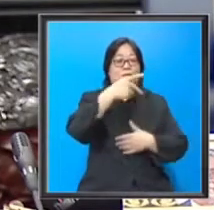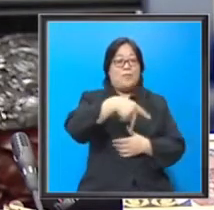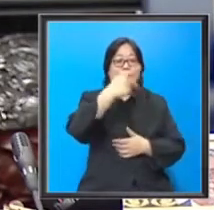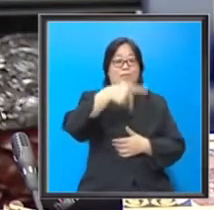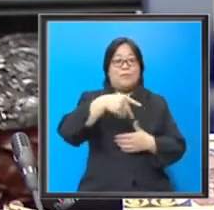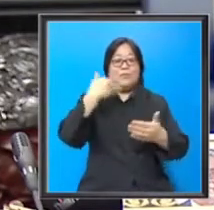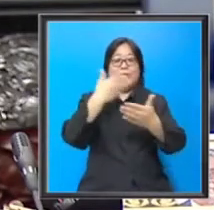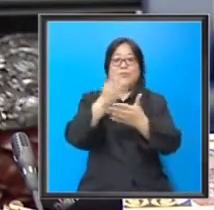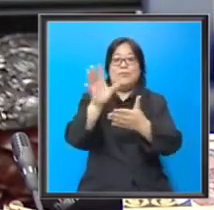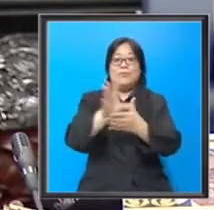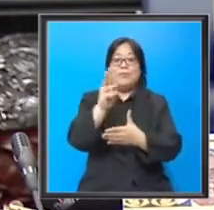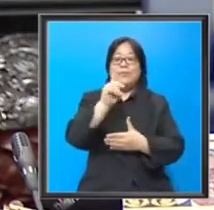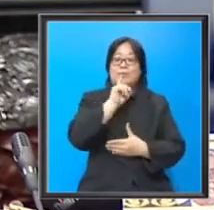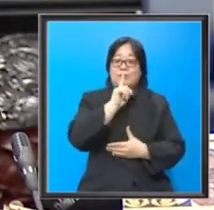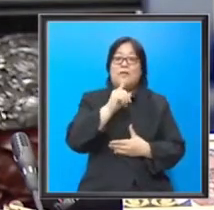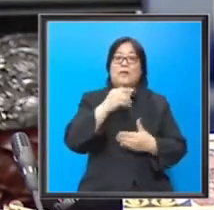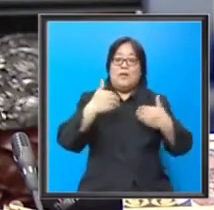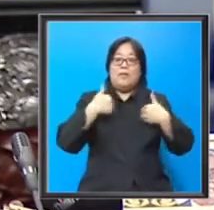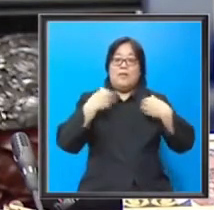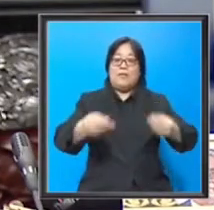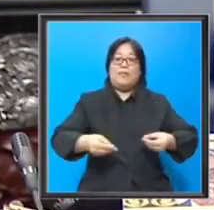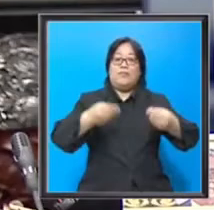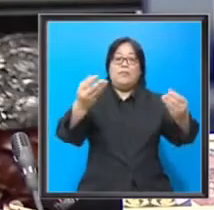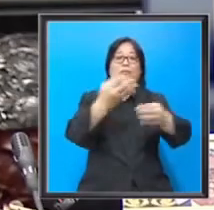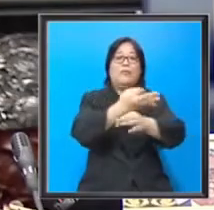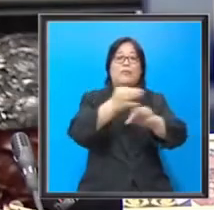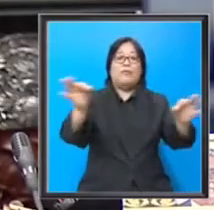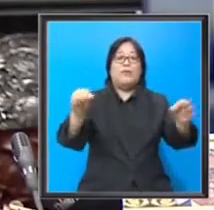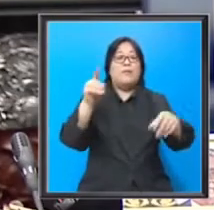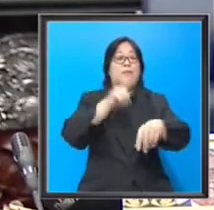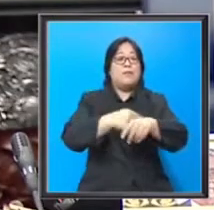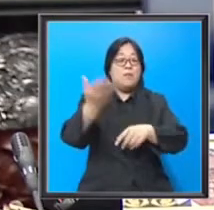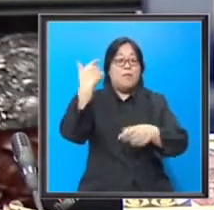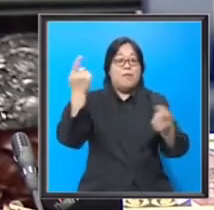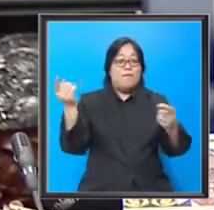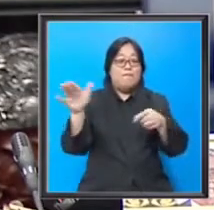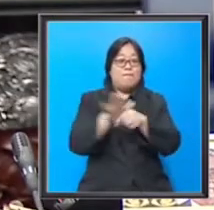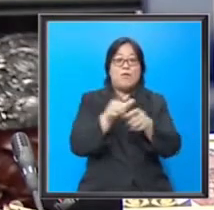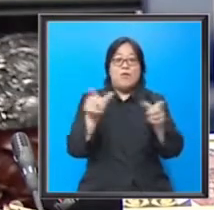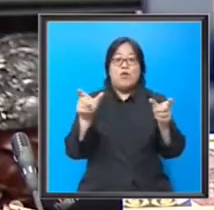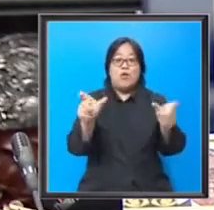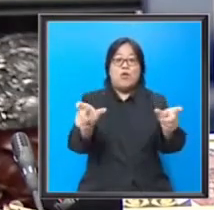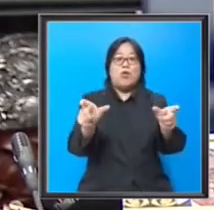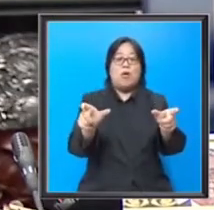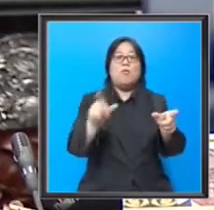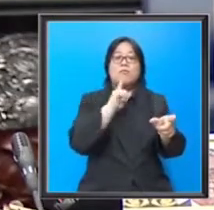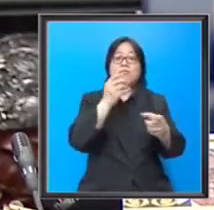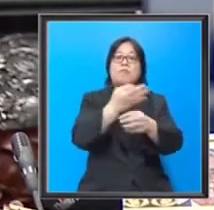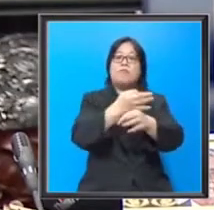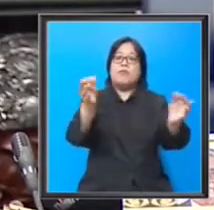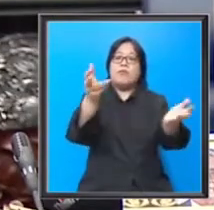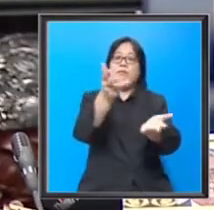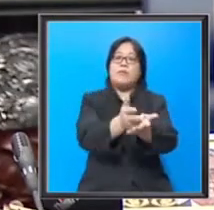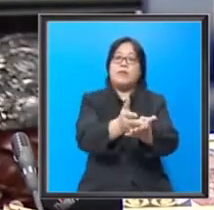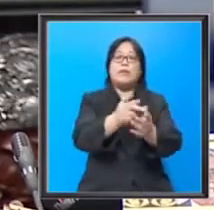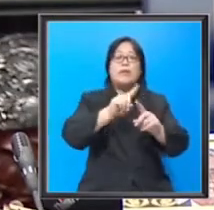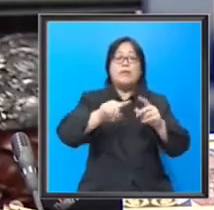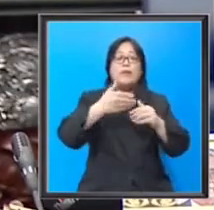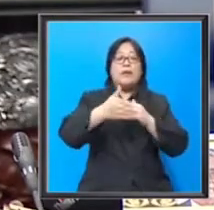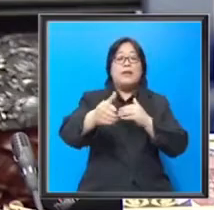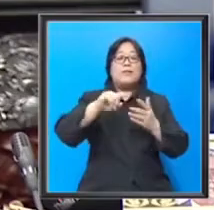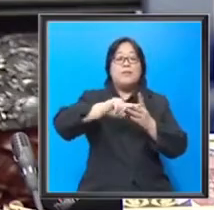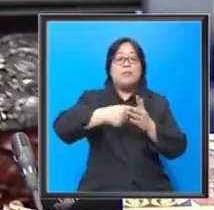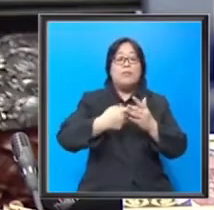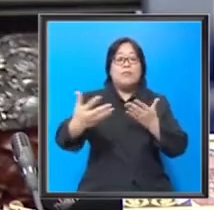sehingga Joon yang sebenarnya juga ada diberikan percuma Mas telukdalam hari itu hanya saja mereka mulek oleh